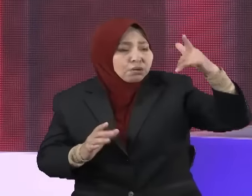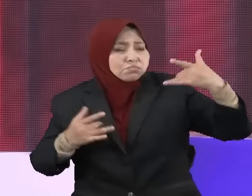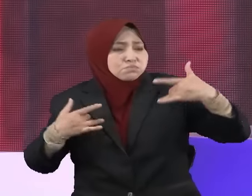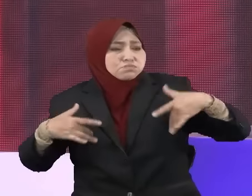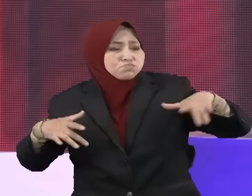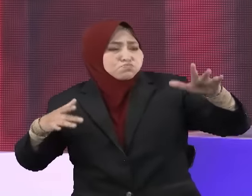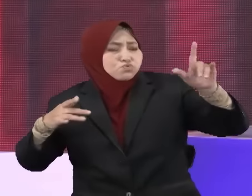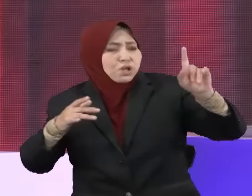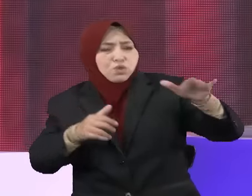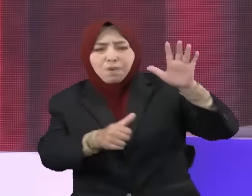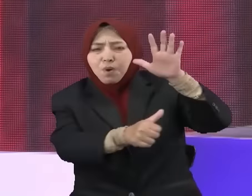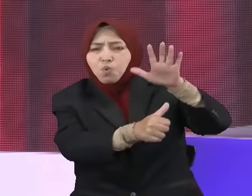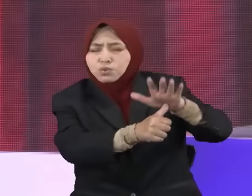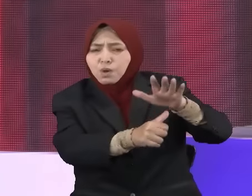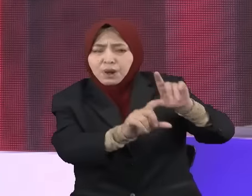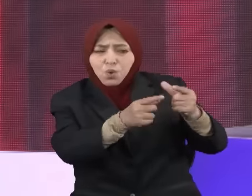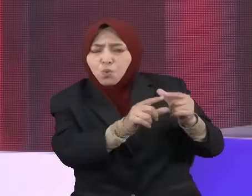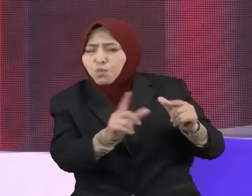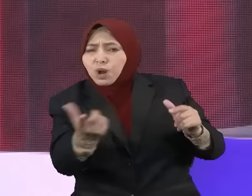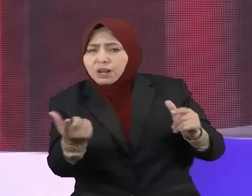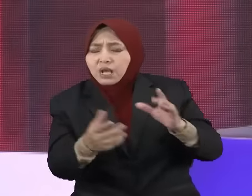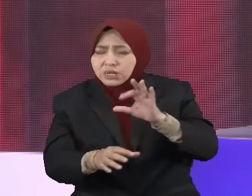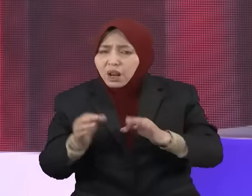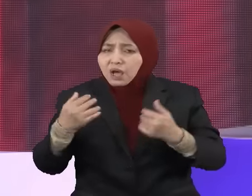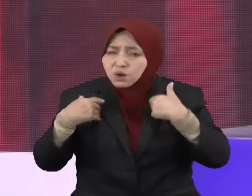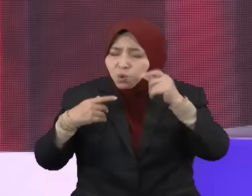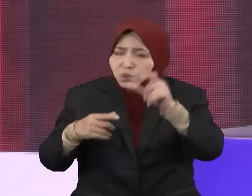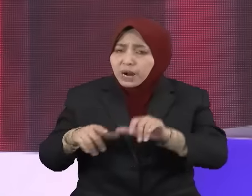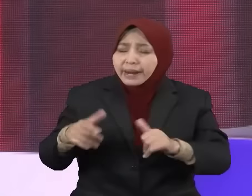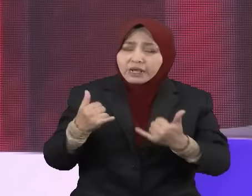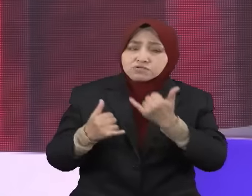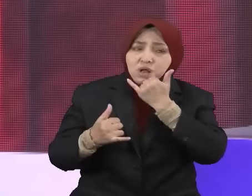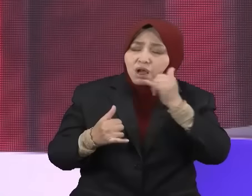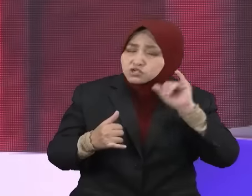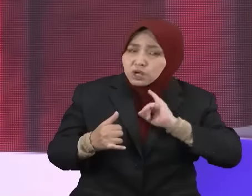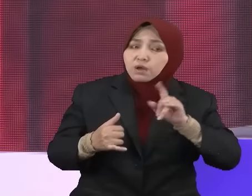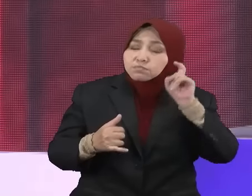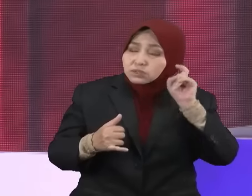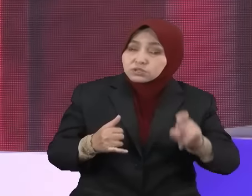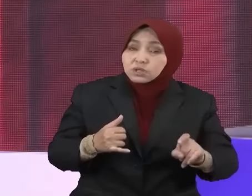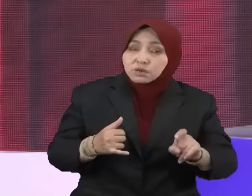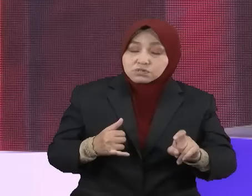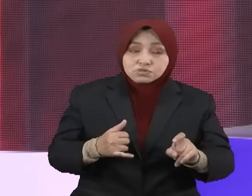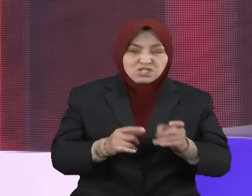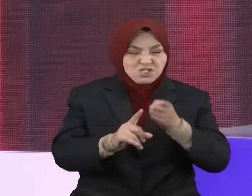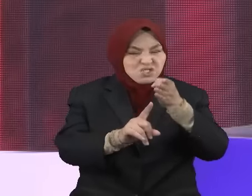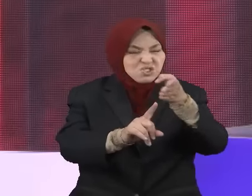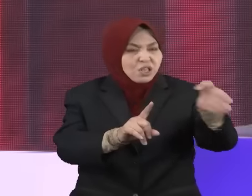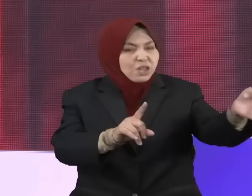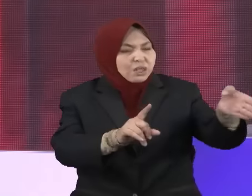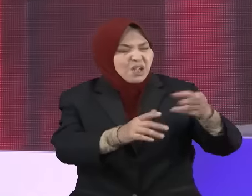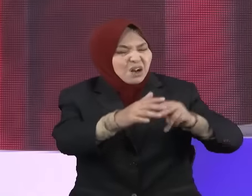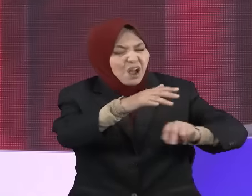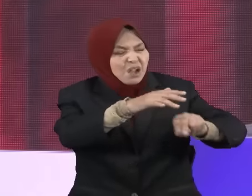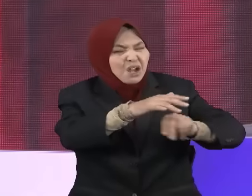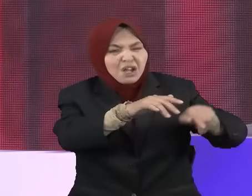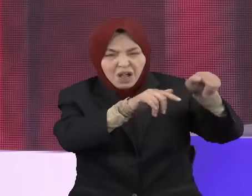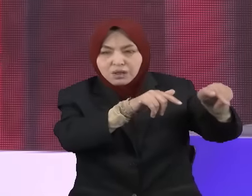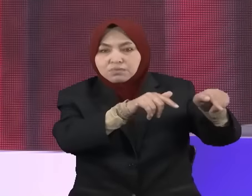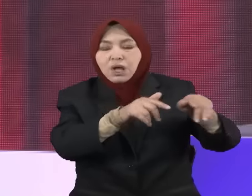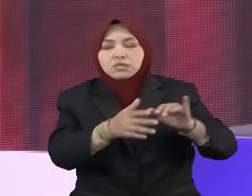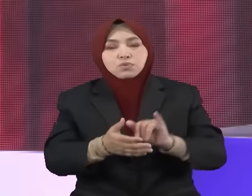dan mengutuk kepada kumpulan lain, dan kalau ada orang lain silap, saya mesti, apa istilahnya, sesatkan, nerakakan orang.